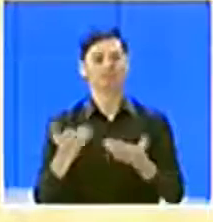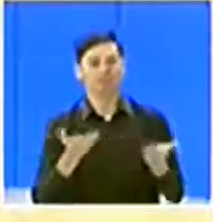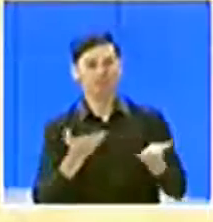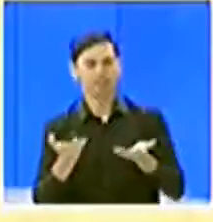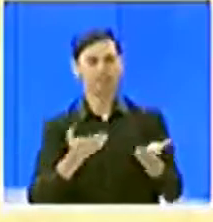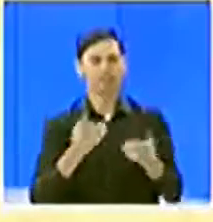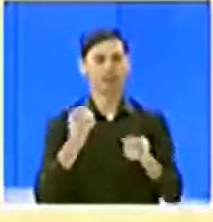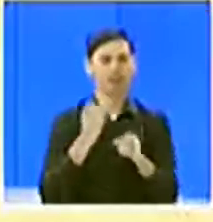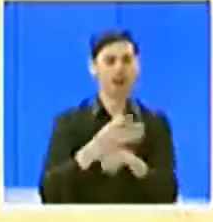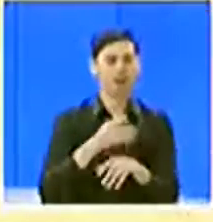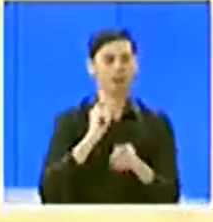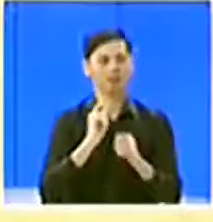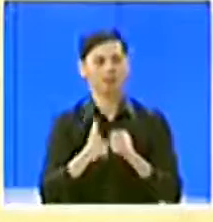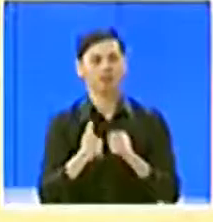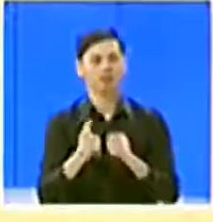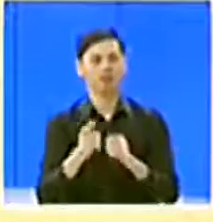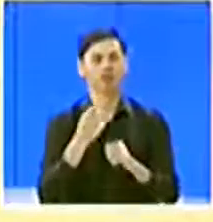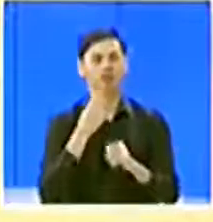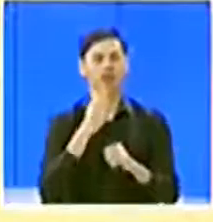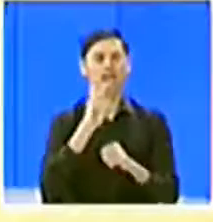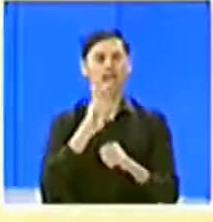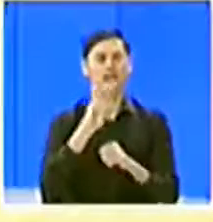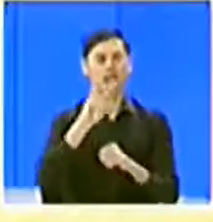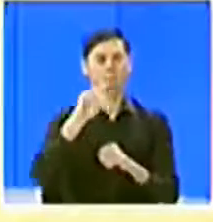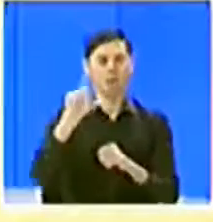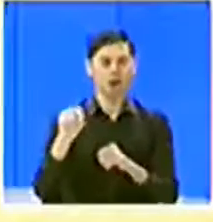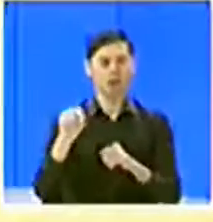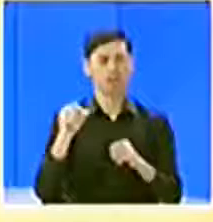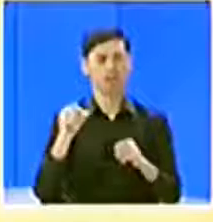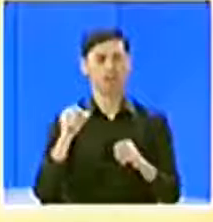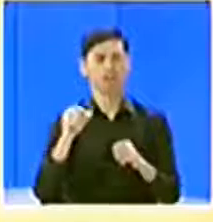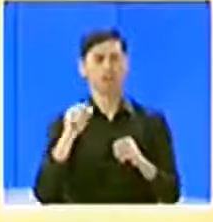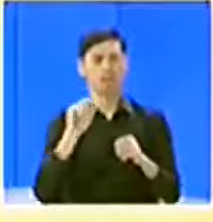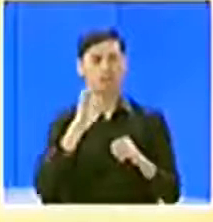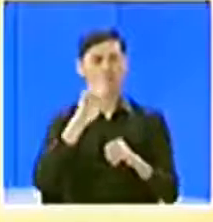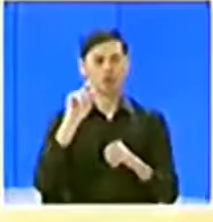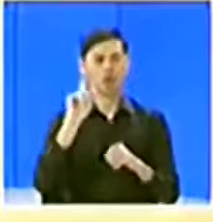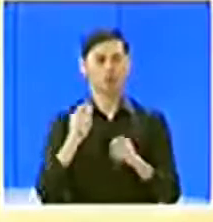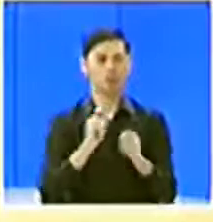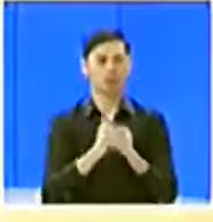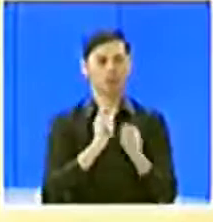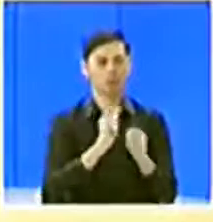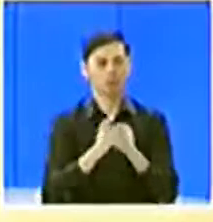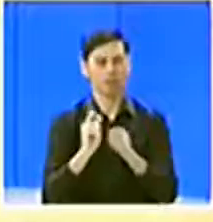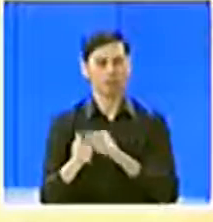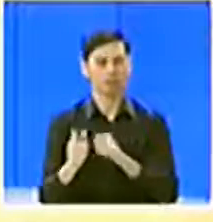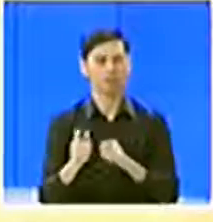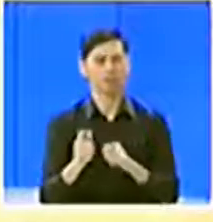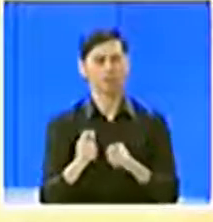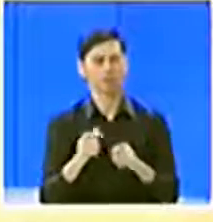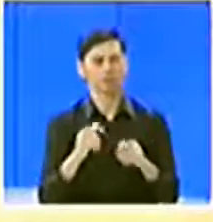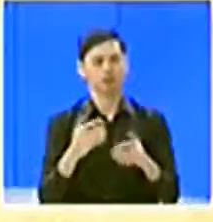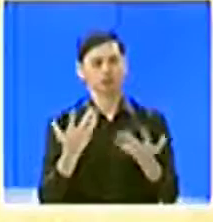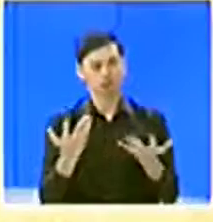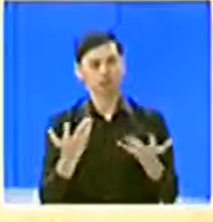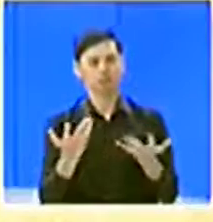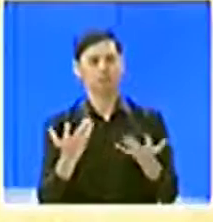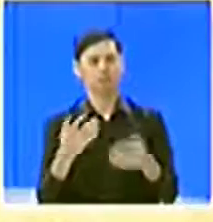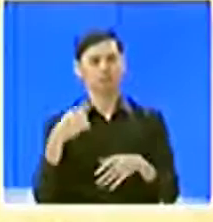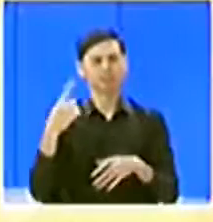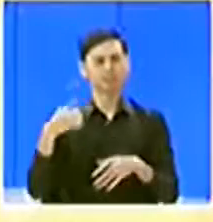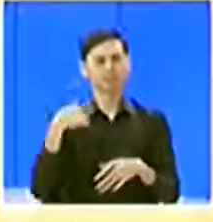per bulannya hanya dalam waktu 3 bulan. Setelahnya mereka harus membayar iuran sewa per bulan ini. Lantas, bagaimana keseharian